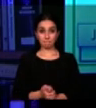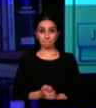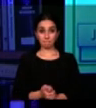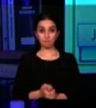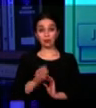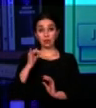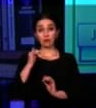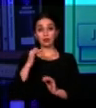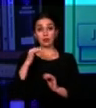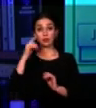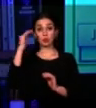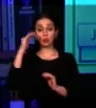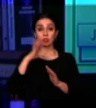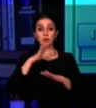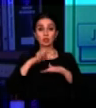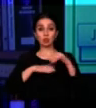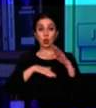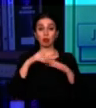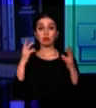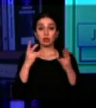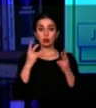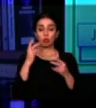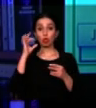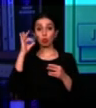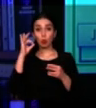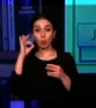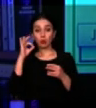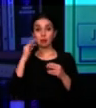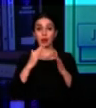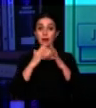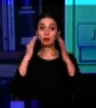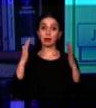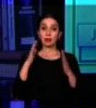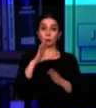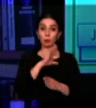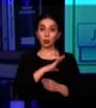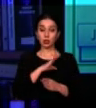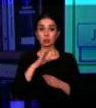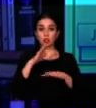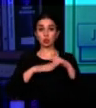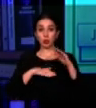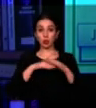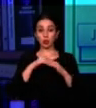Ва юқорадаги соха керек екен бізге. Нульдан кетта бульян соха.